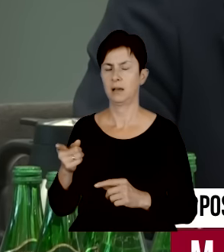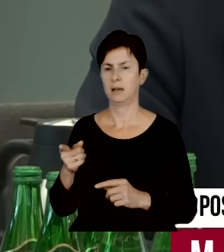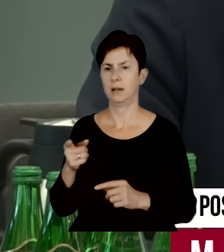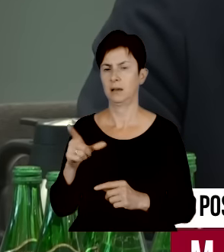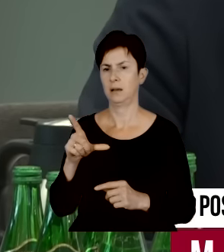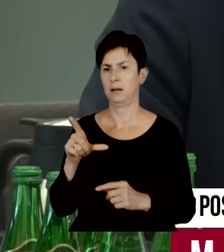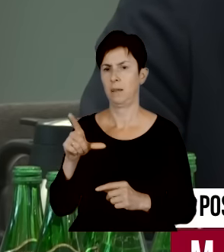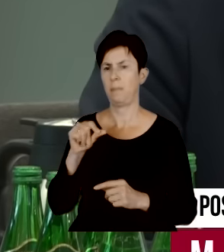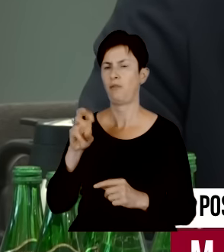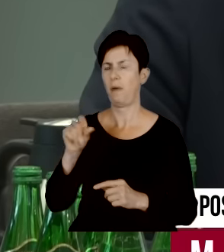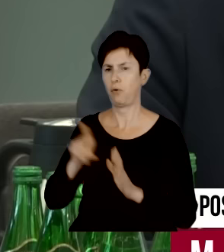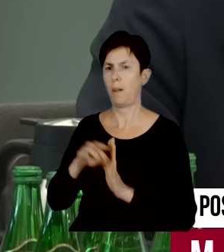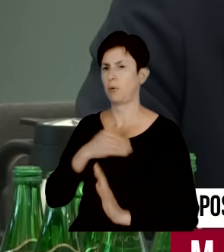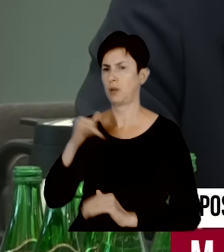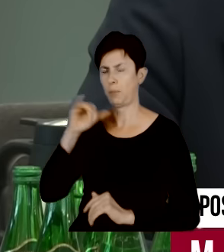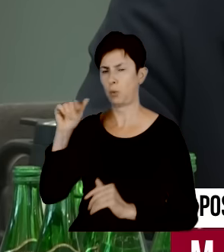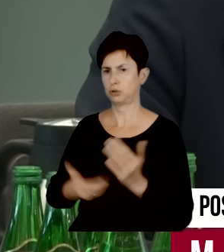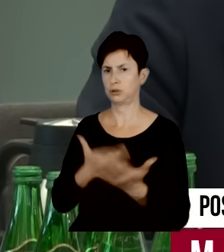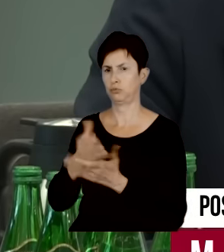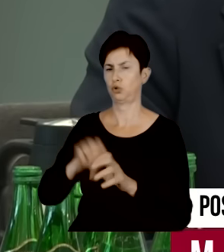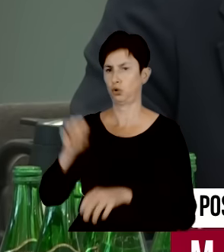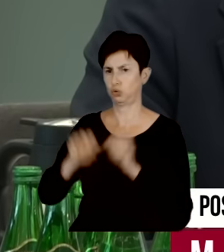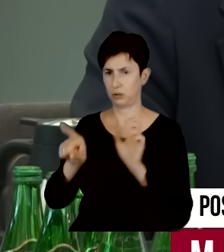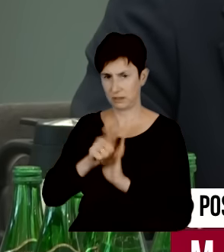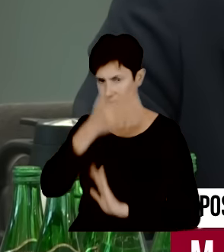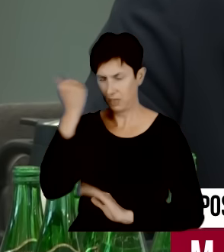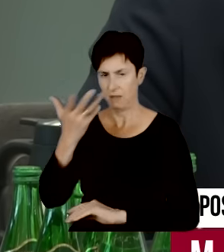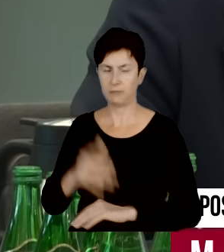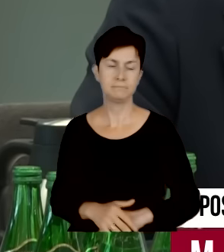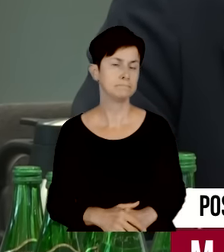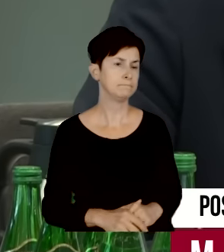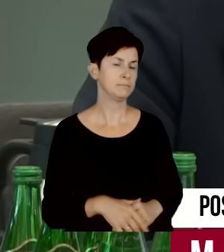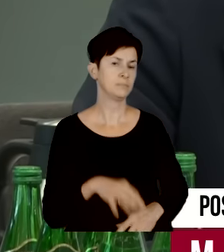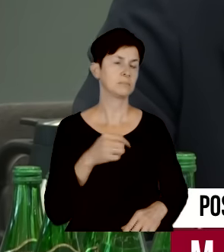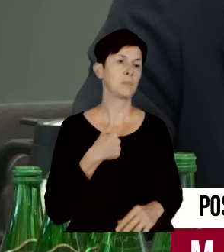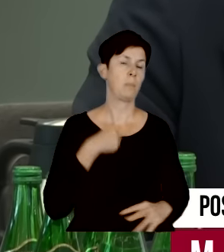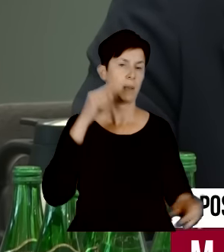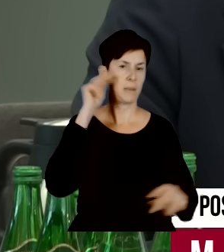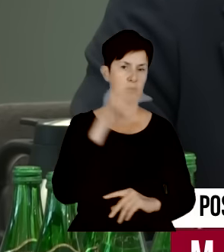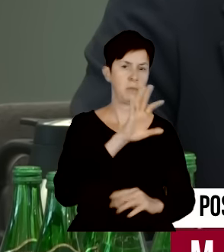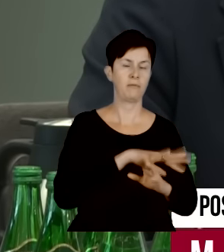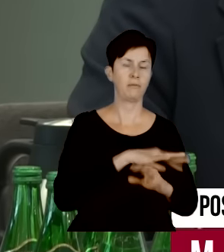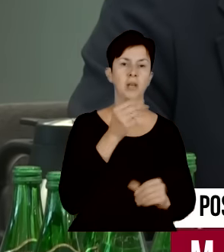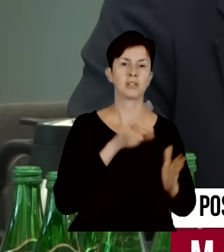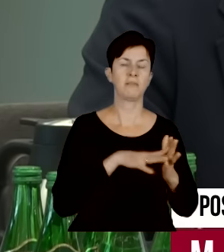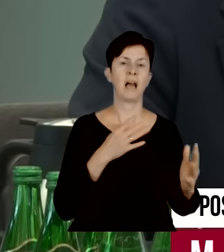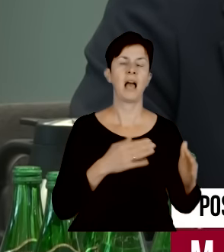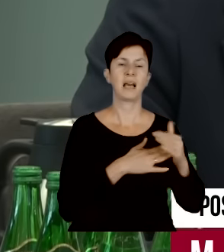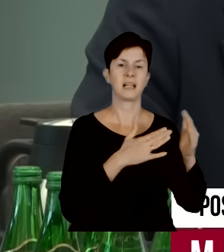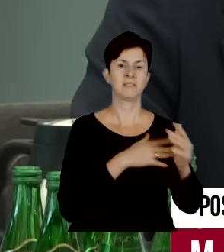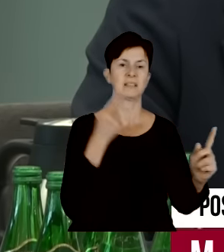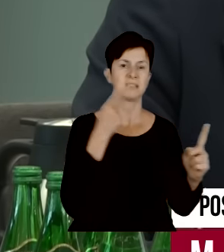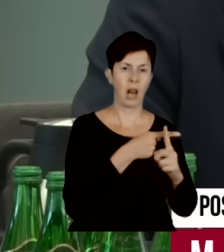podmioty pani poseł raz jeszcze powtórzę z mojej perspektywy środki w rezerwie celowej oraz środki w rezerwie